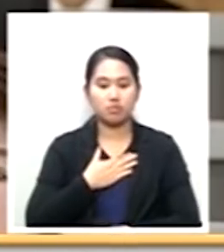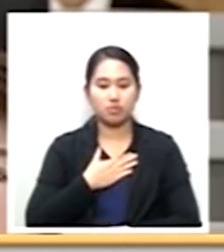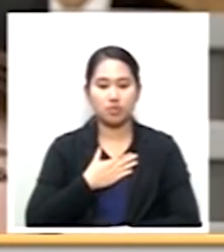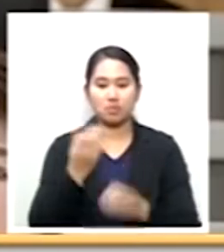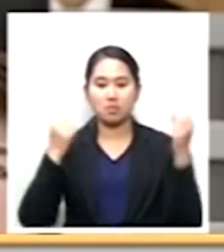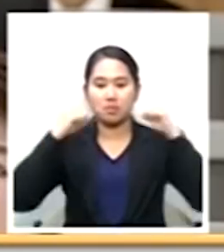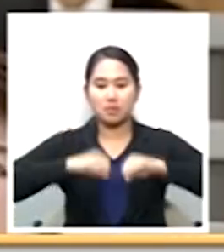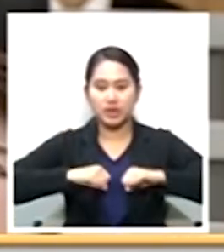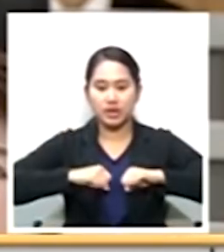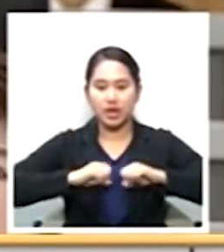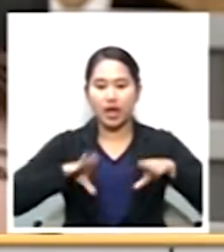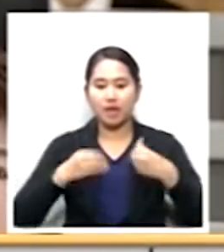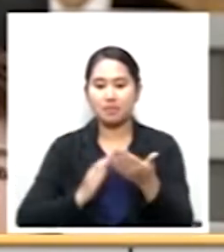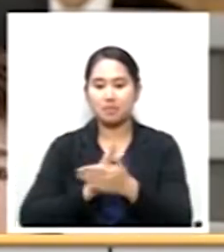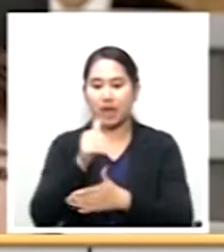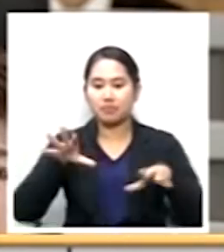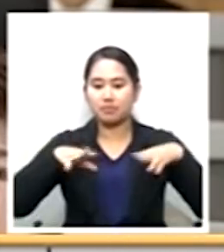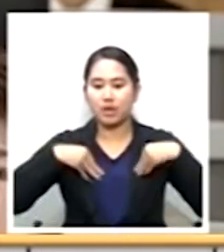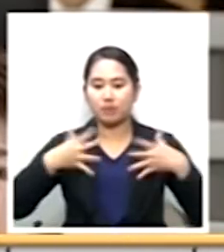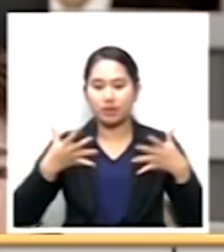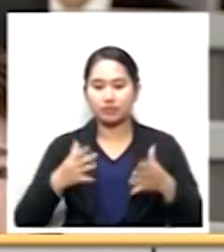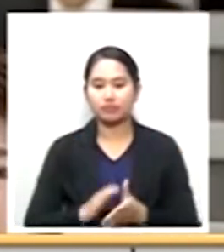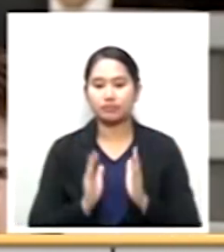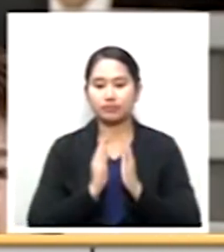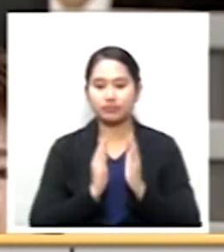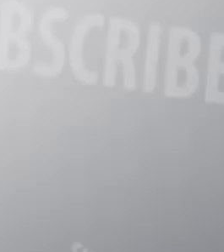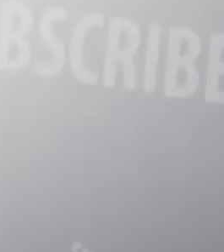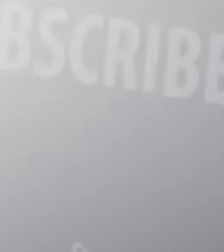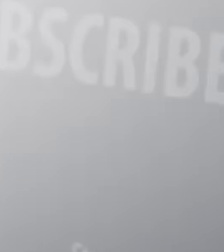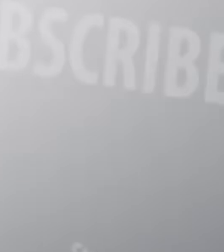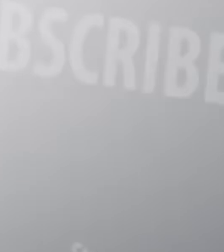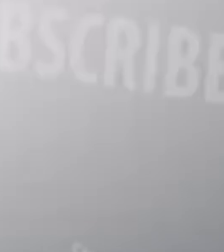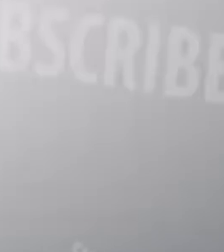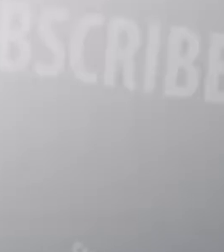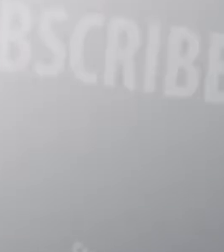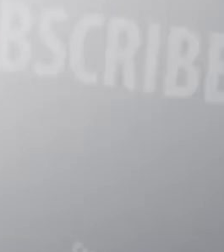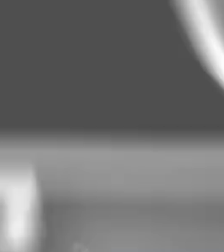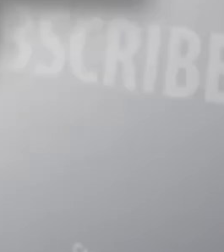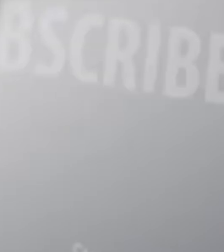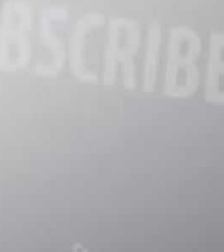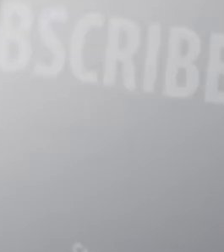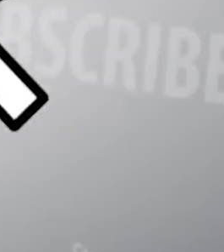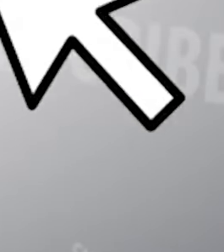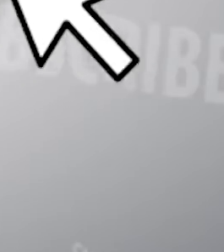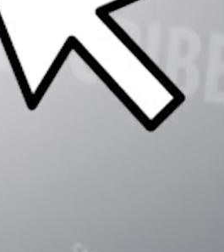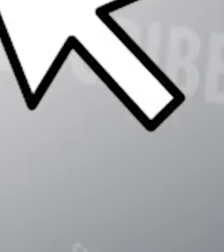งมติอนุมัติพระราชกำหนดฉบับนี้ได้ครับขอบคุณครับท่านประธานครับ ขอบคุณครับ กด